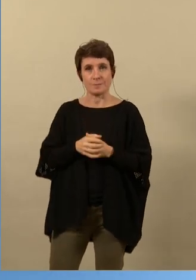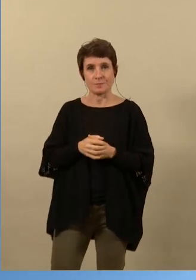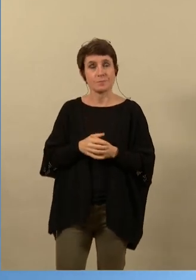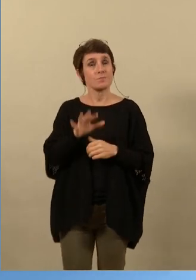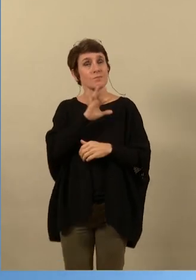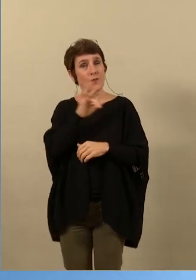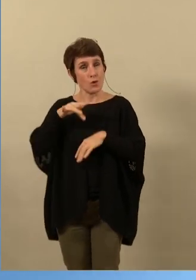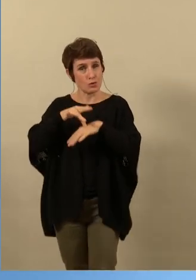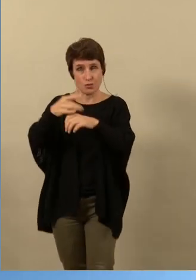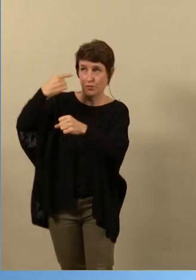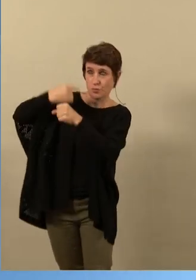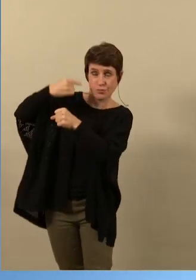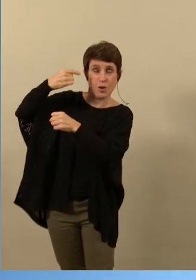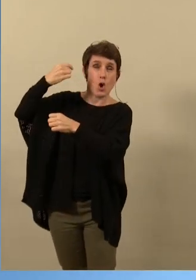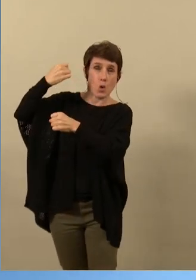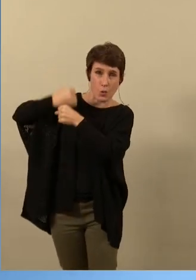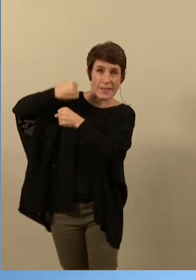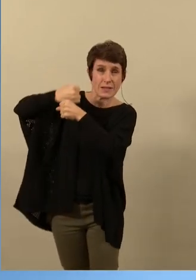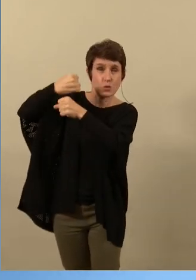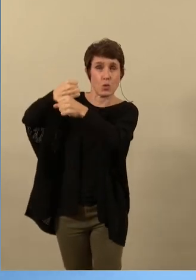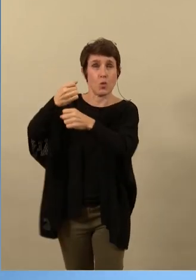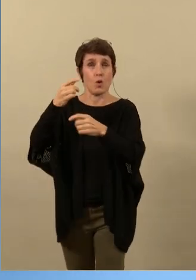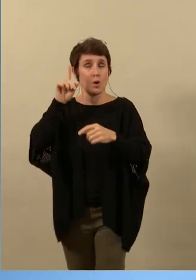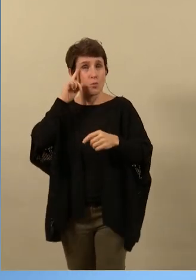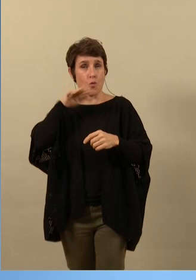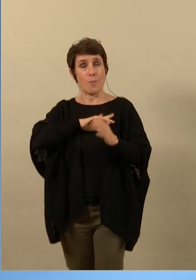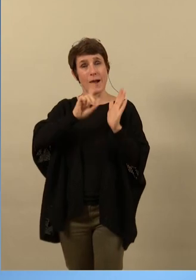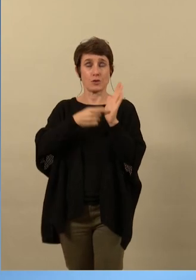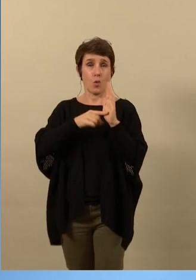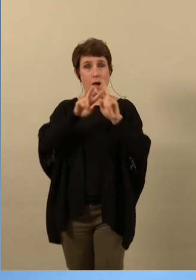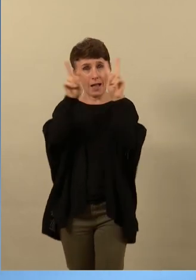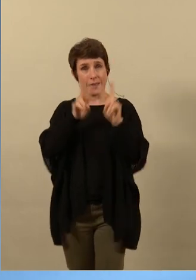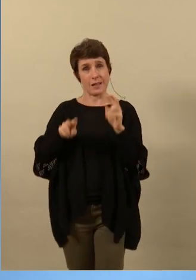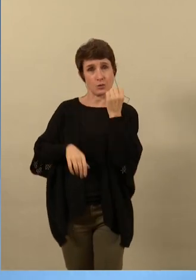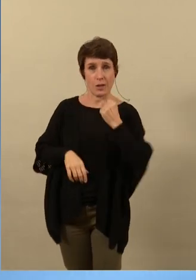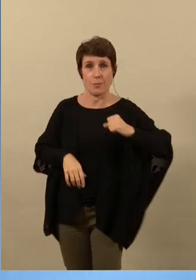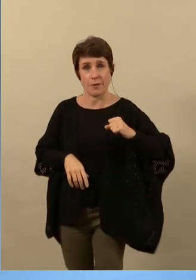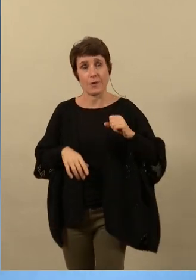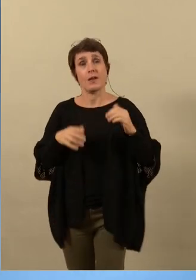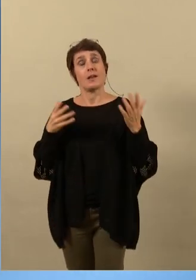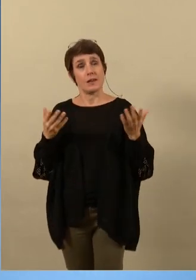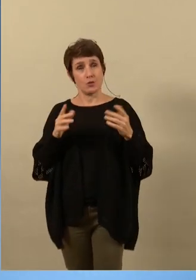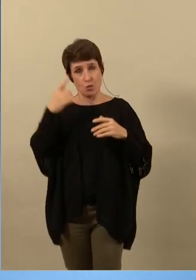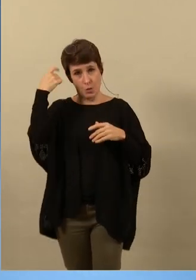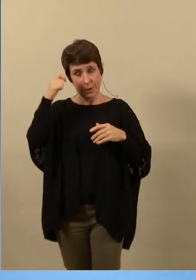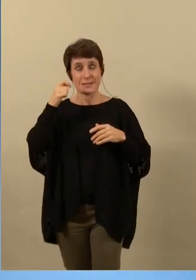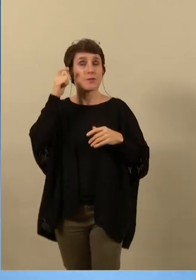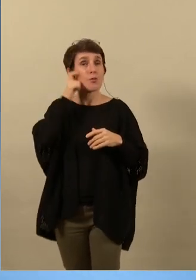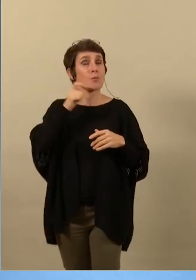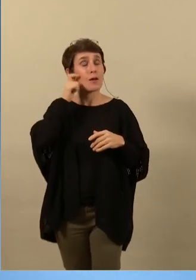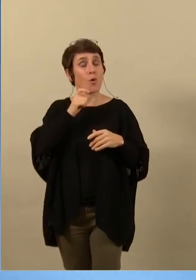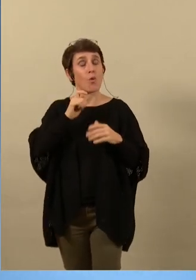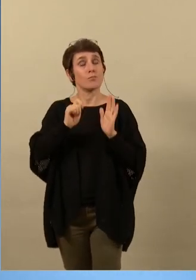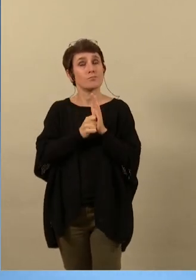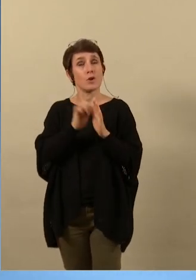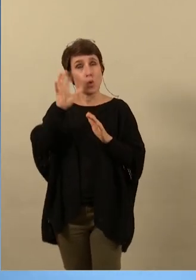plusieurs reprises pour violation du droit à l'éducation de échelle internationale à l'échelle internationale et le président Emmanuel Macron a déclaré en août